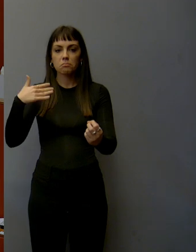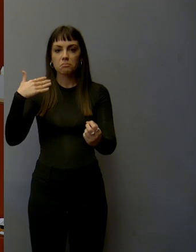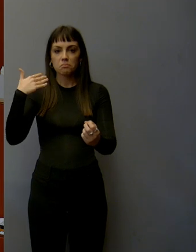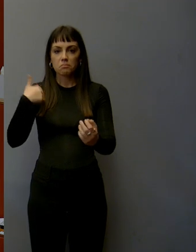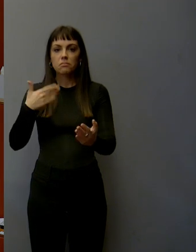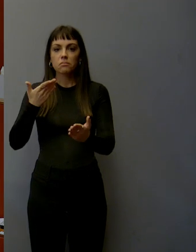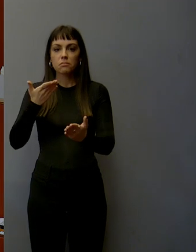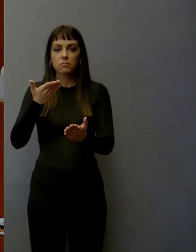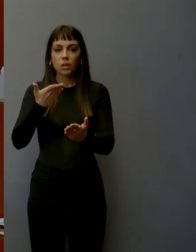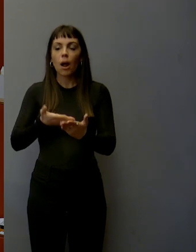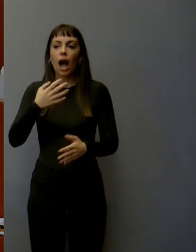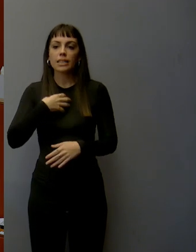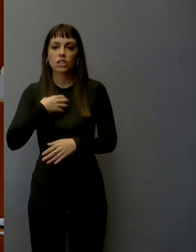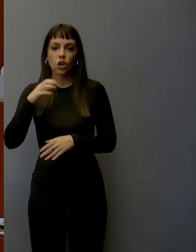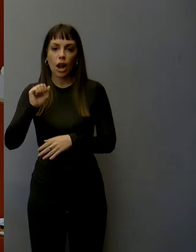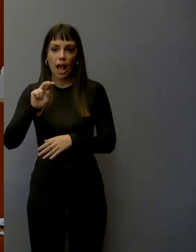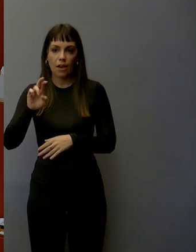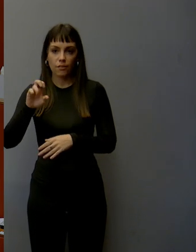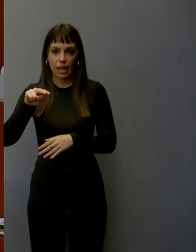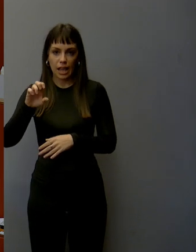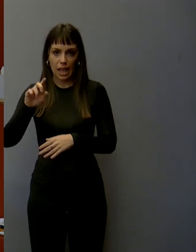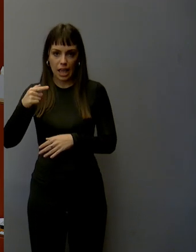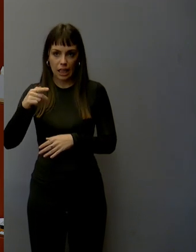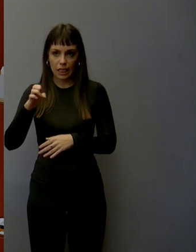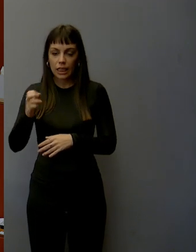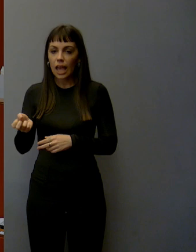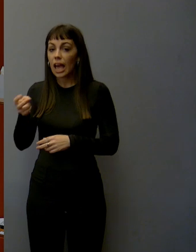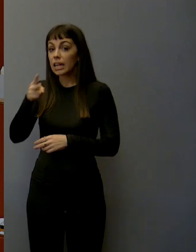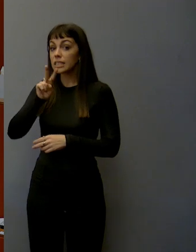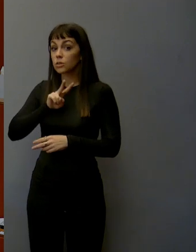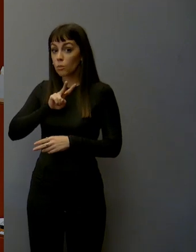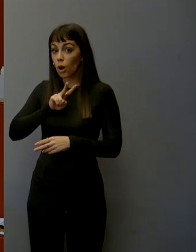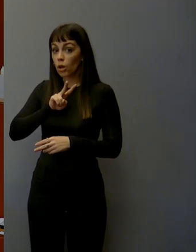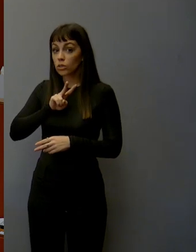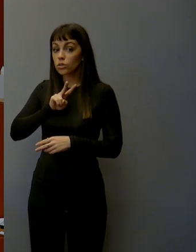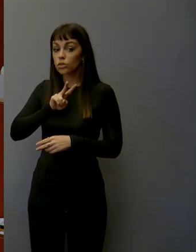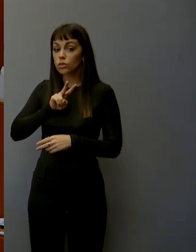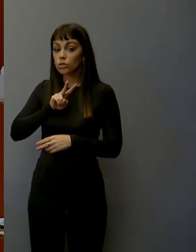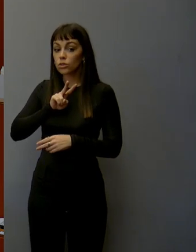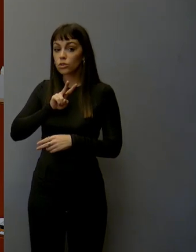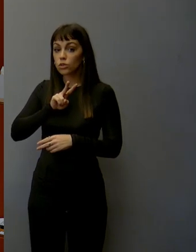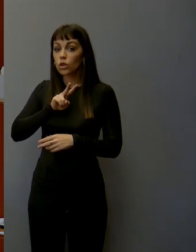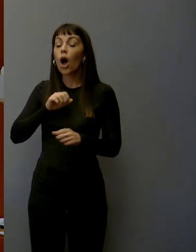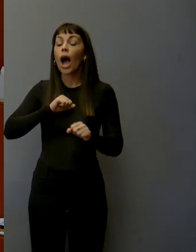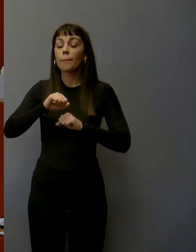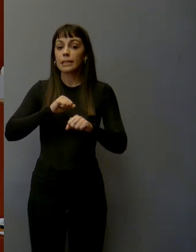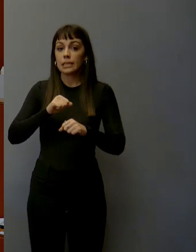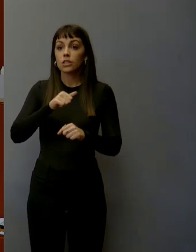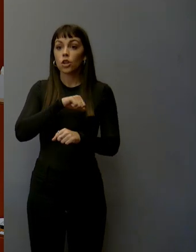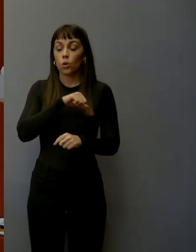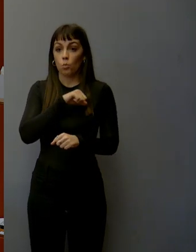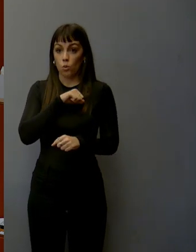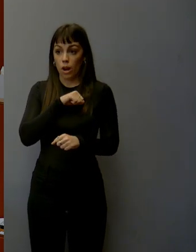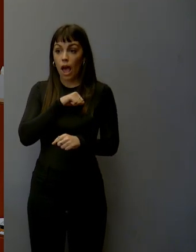dell'assessore avvenente e quindi pertanto l'assessore mi aveva risposto che la meditazione comunale ha proprio un ufficio specifico